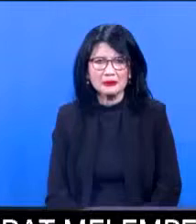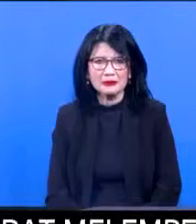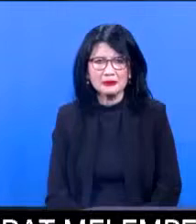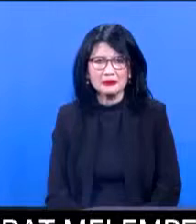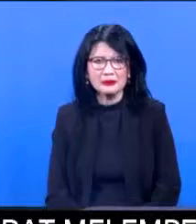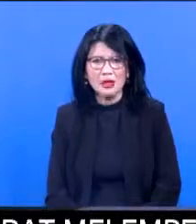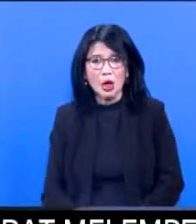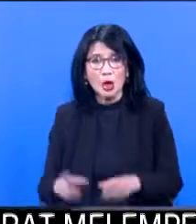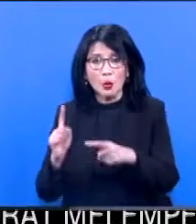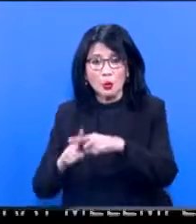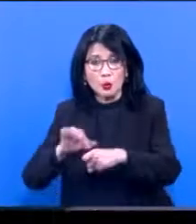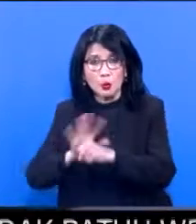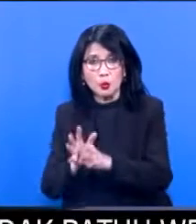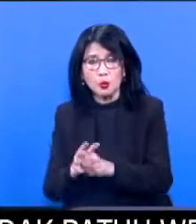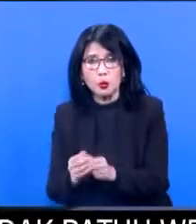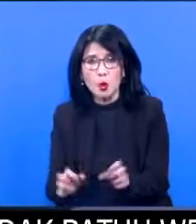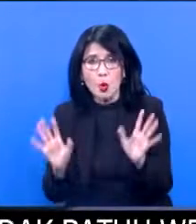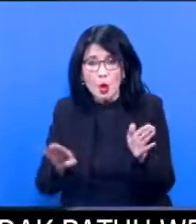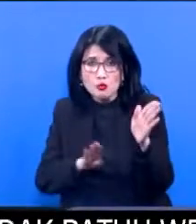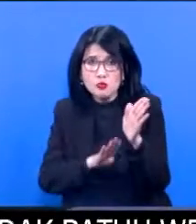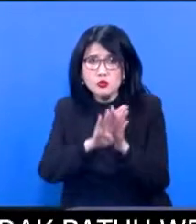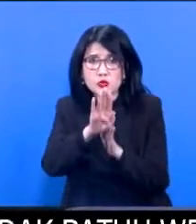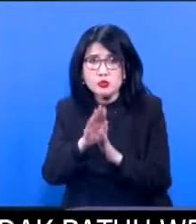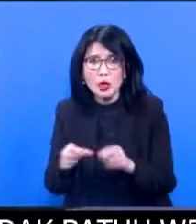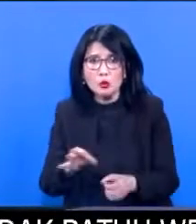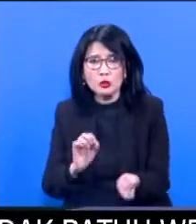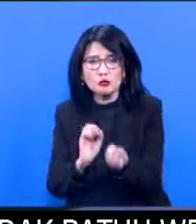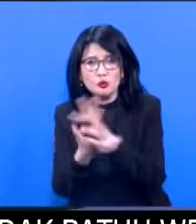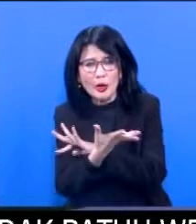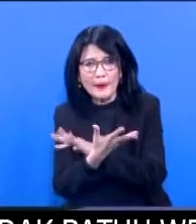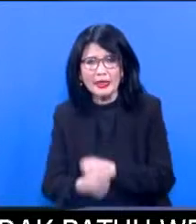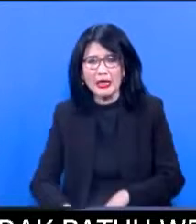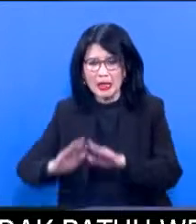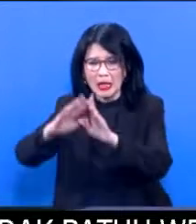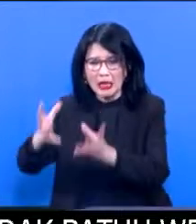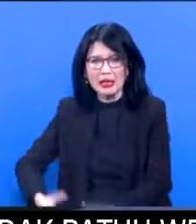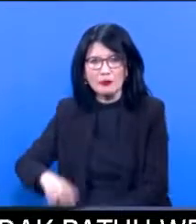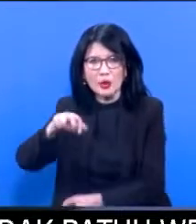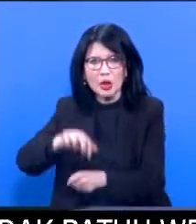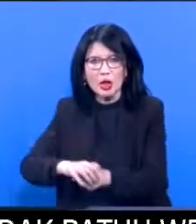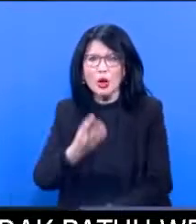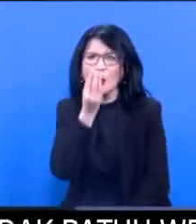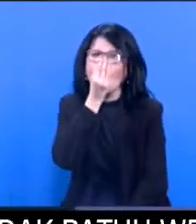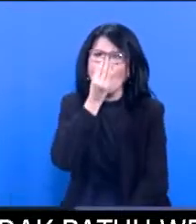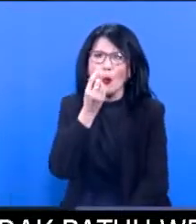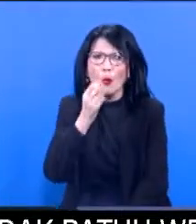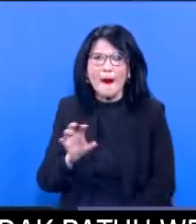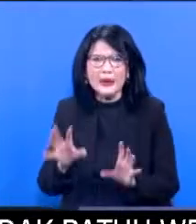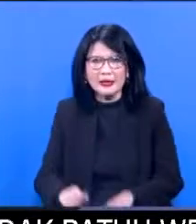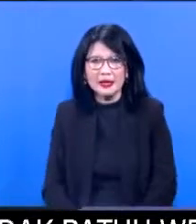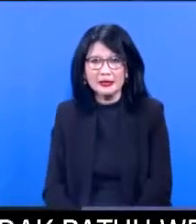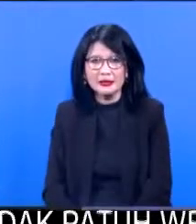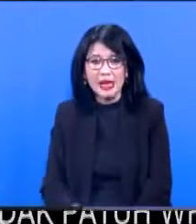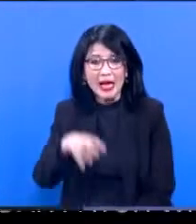Tingginya angka penyebaran COVID-19 di Kota Surabaya, Jawa Timur membuat kebutuhan tabung oksigen medis semakin tinggi. Beberapa agen pengisian